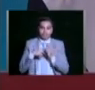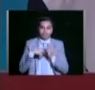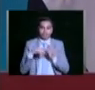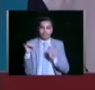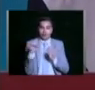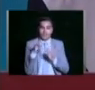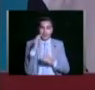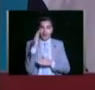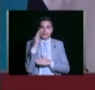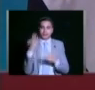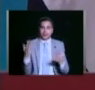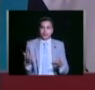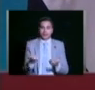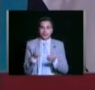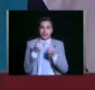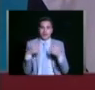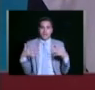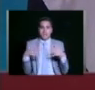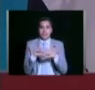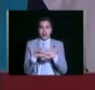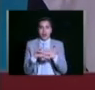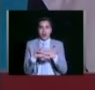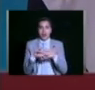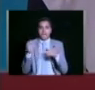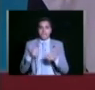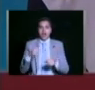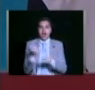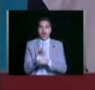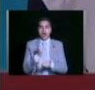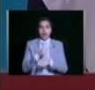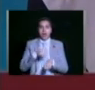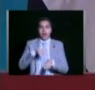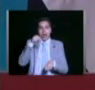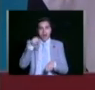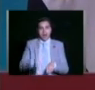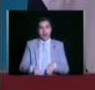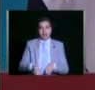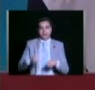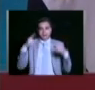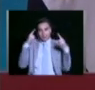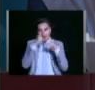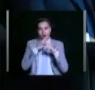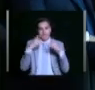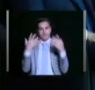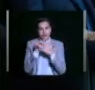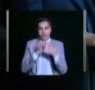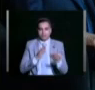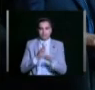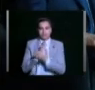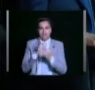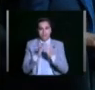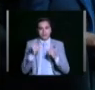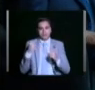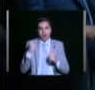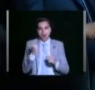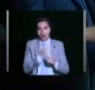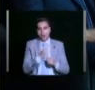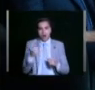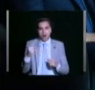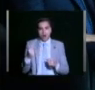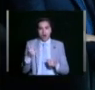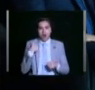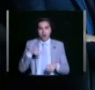في احتفاليه كيتشهد القاهره الدولي احنا بنشارك من خلال حاجتين اول حاجه منصه تكلمني